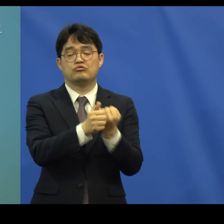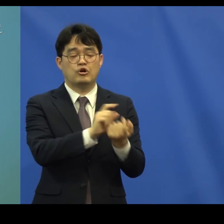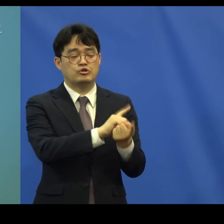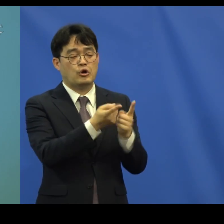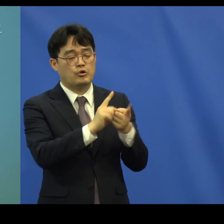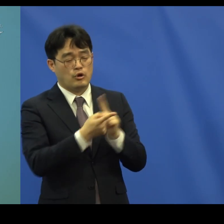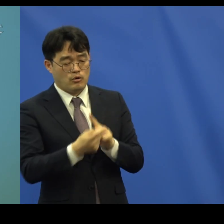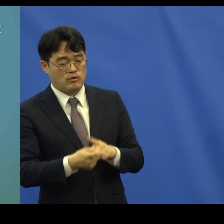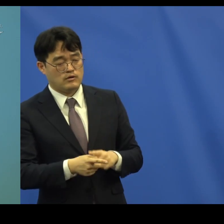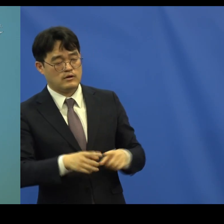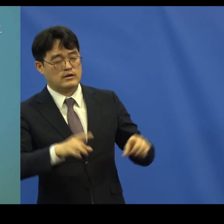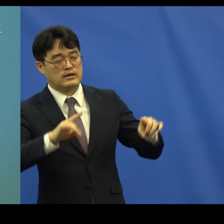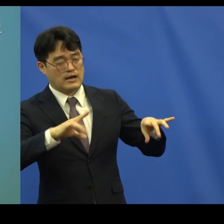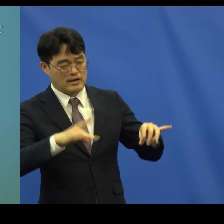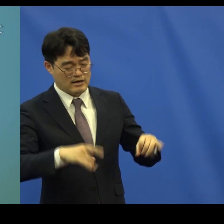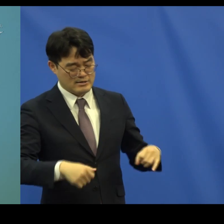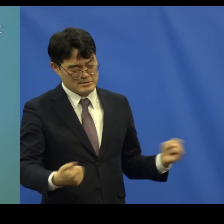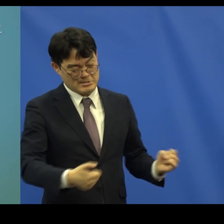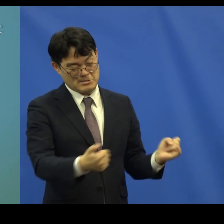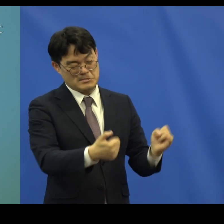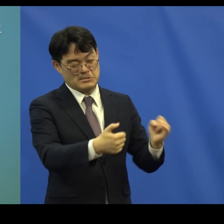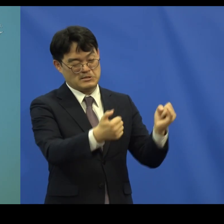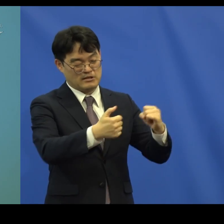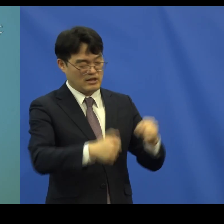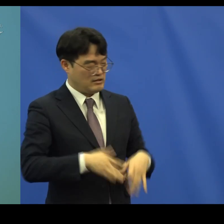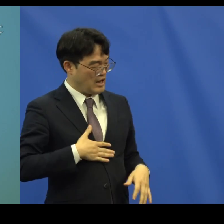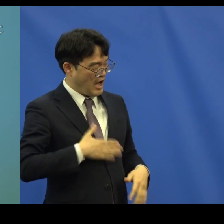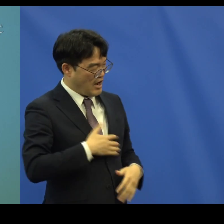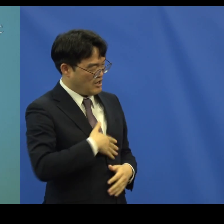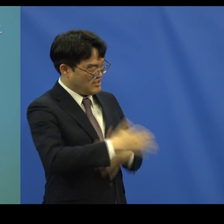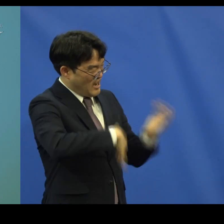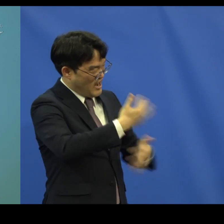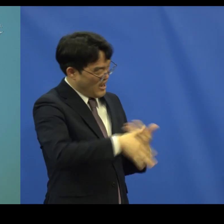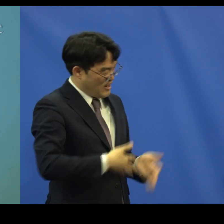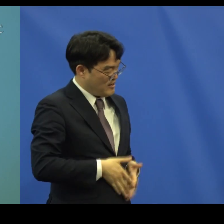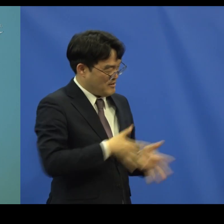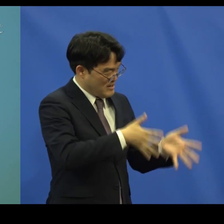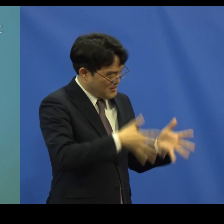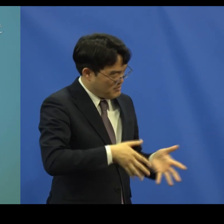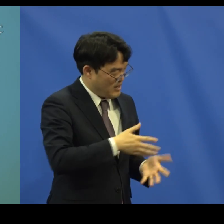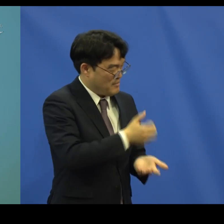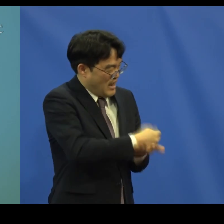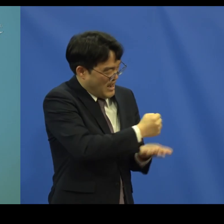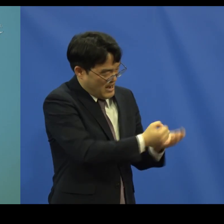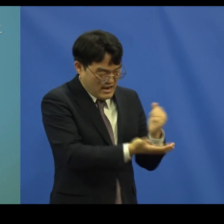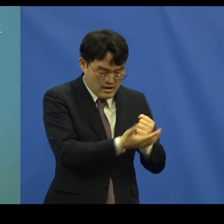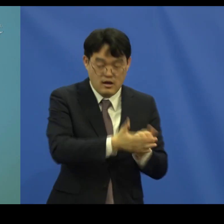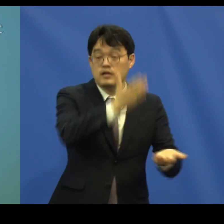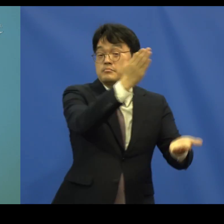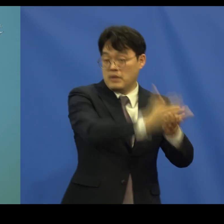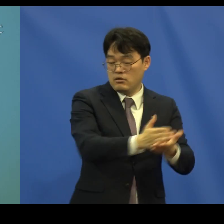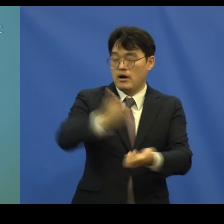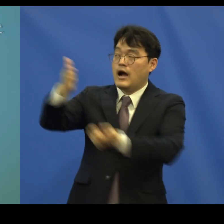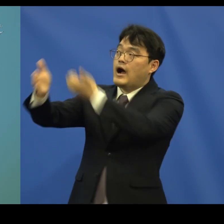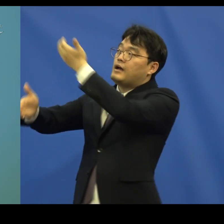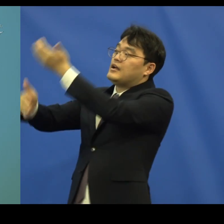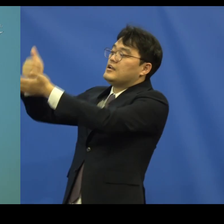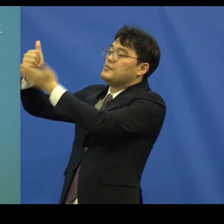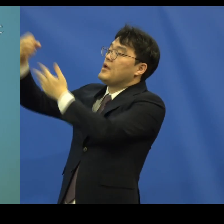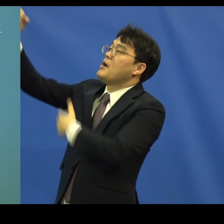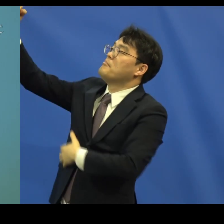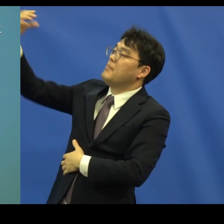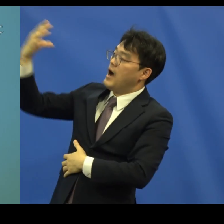이런 문제가 생기면 하나님의 말씀에 귀를 기울이면 돼요. 답은 우리의 말에 답이